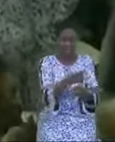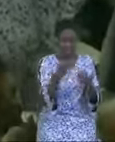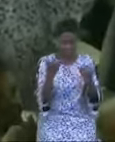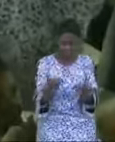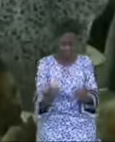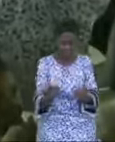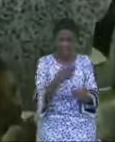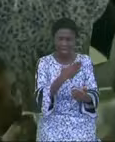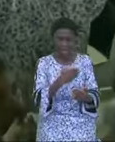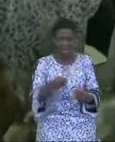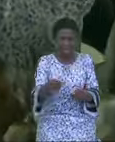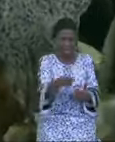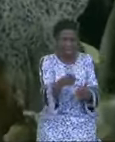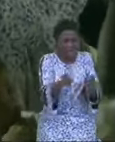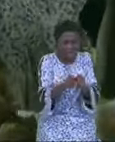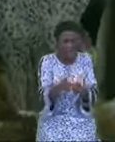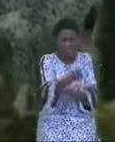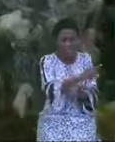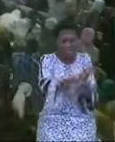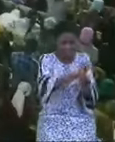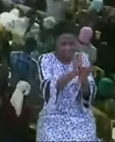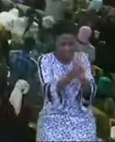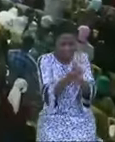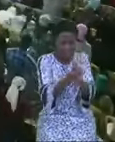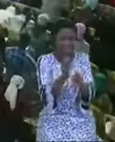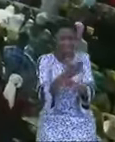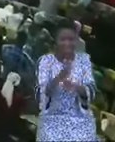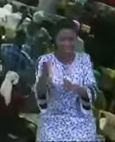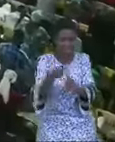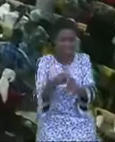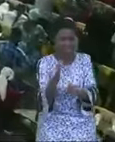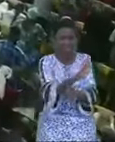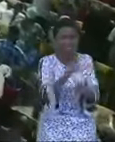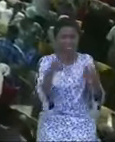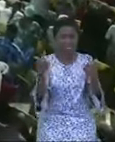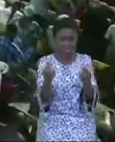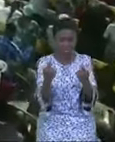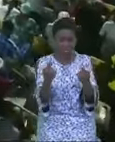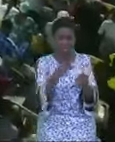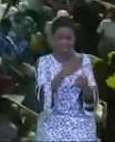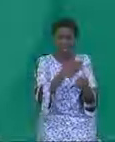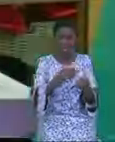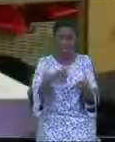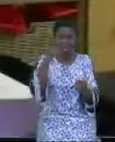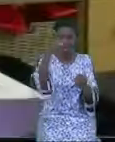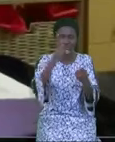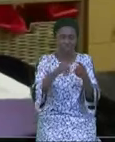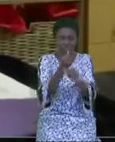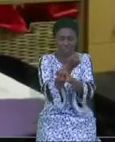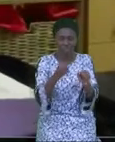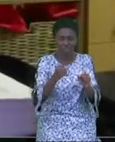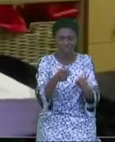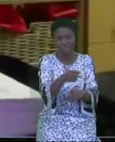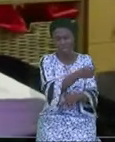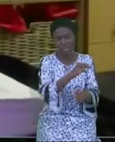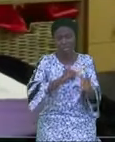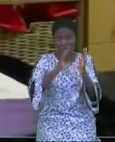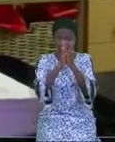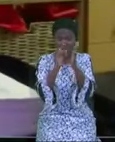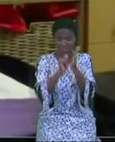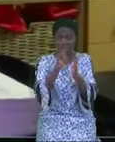il se détourne de leur péchés et viennent à toi pour les sauver que ton salut le